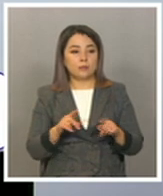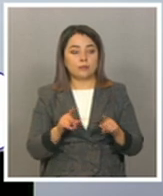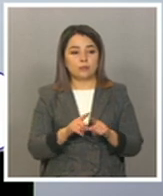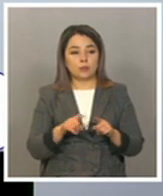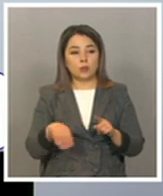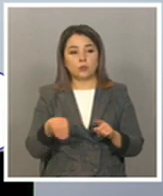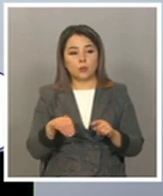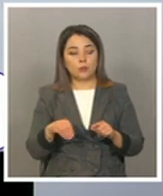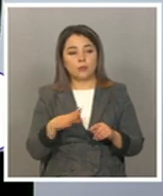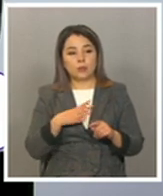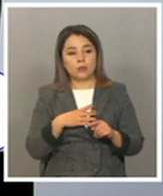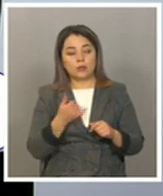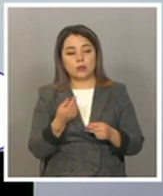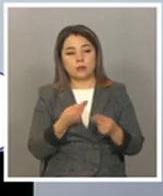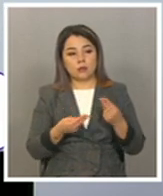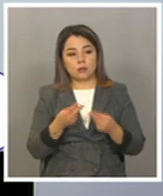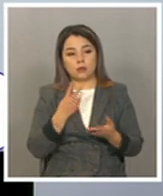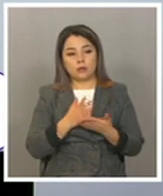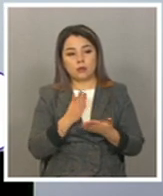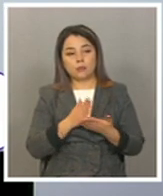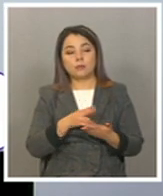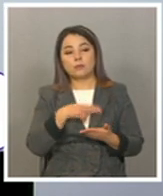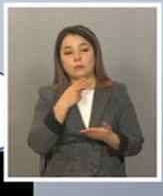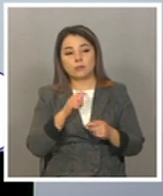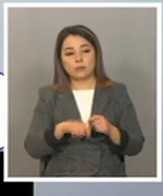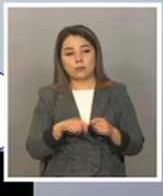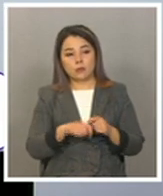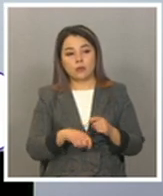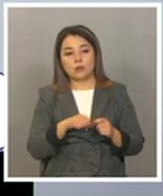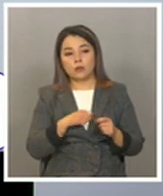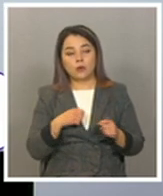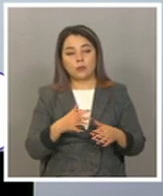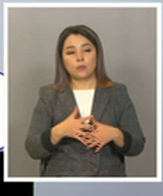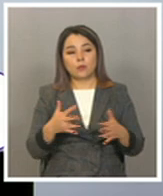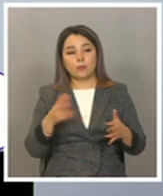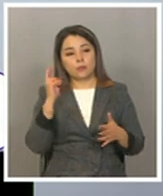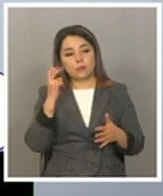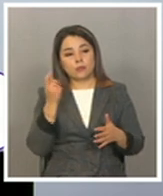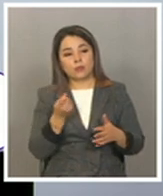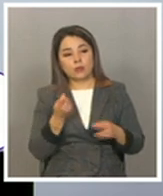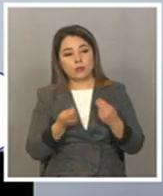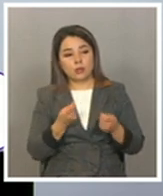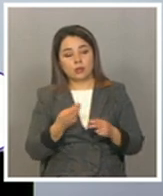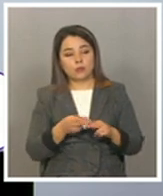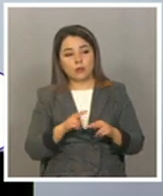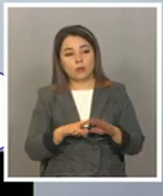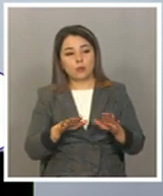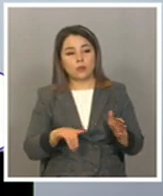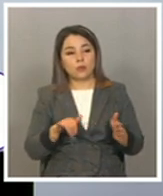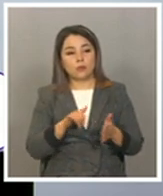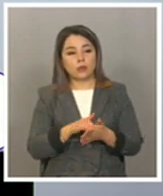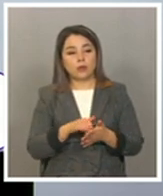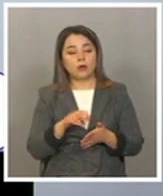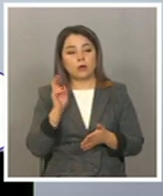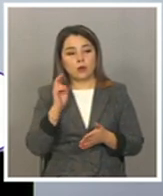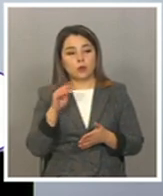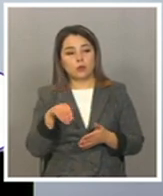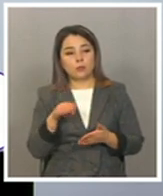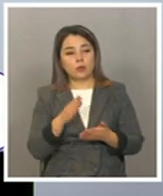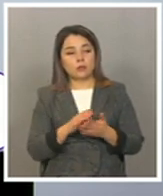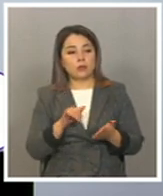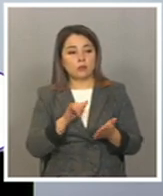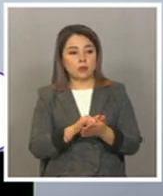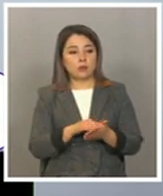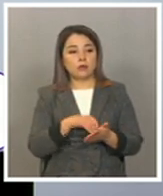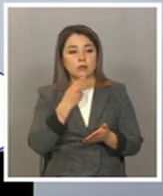топырақ кескіндерін қара топырақ кескінімен салыстыратын болсақ, ең көп қарашырық мөлшері қара топырақта орналасқан. Яғни кескінде